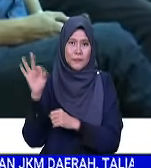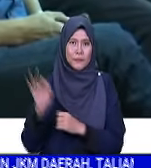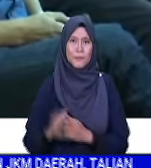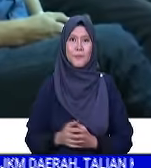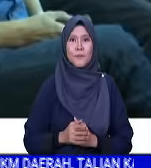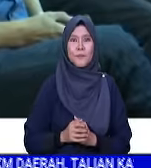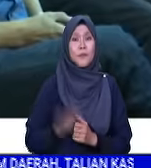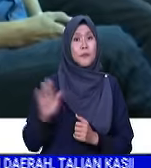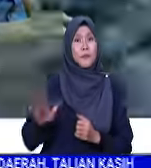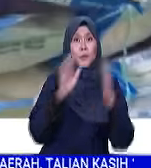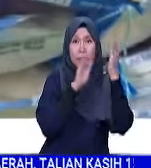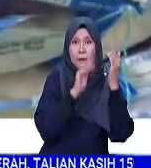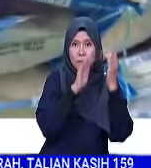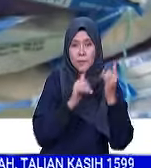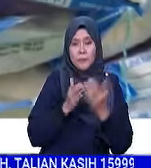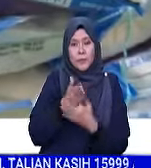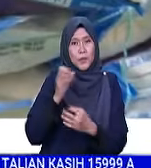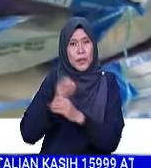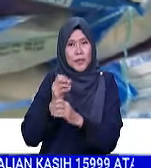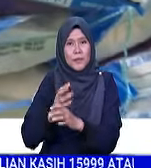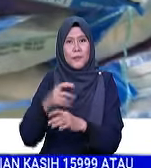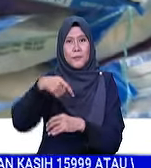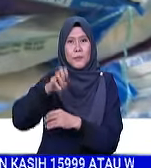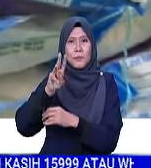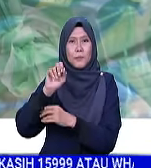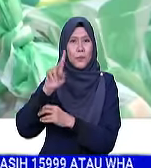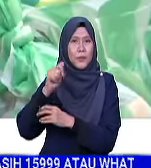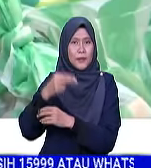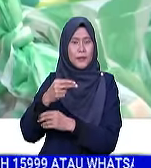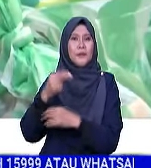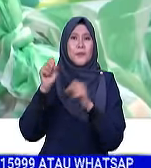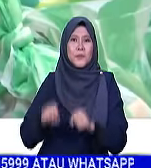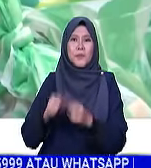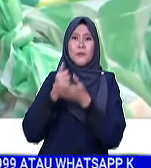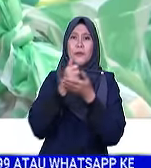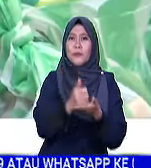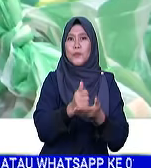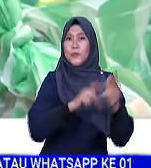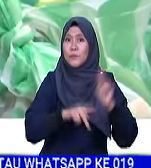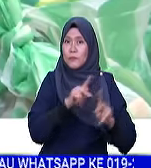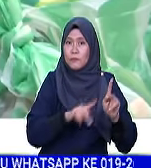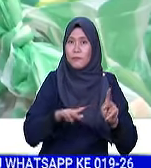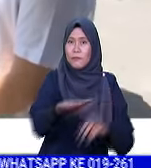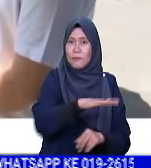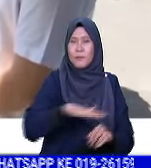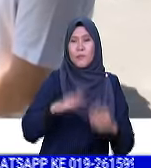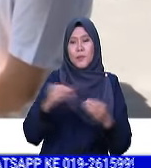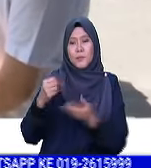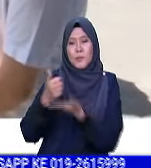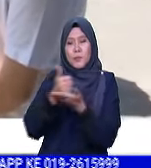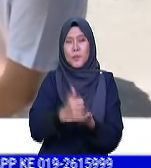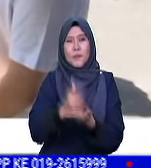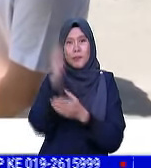COVID-19. Beliau berharap menerusi inisiatif pemulih sedikit sebanyak dapat membantu penduduk selain bantuan kerajaan